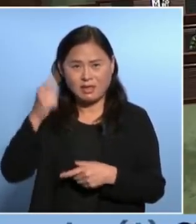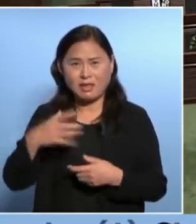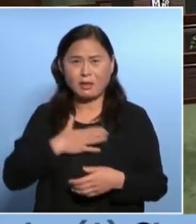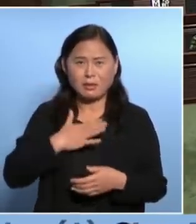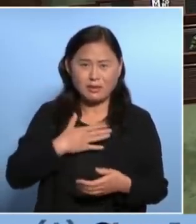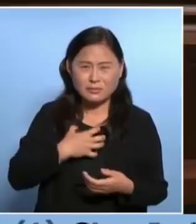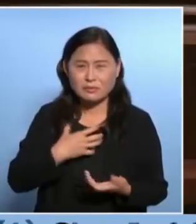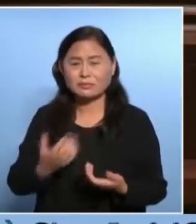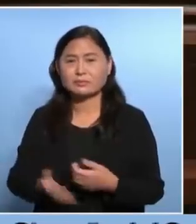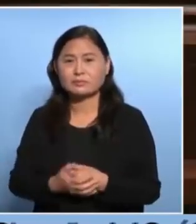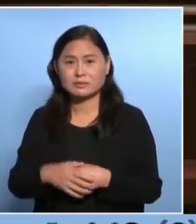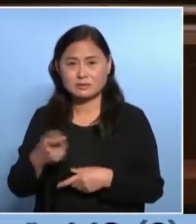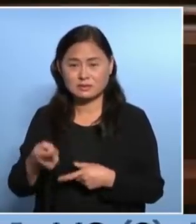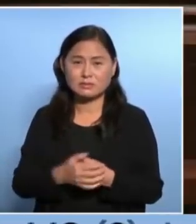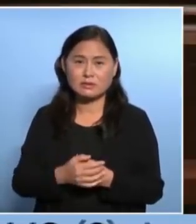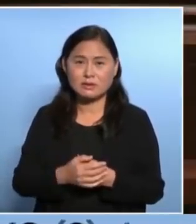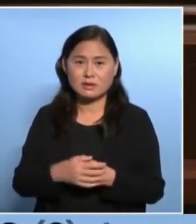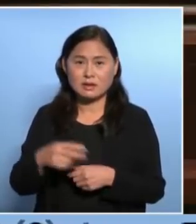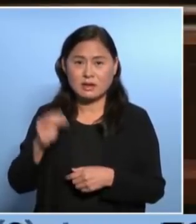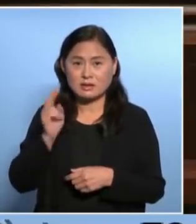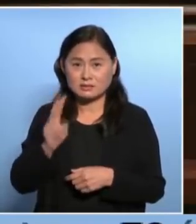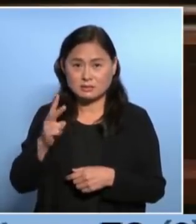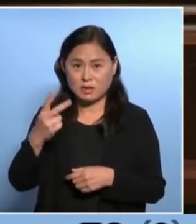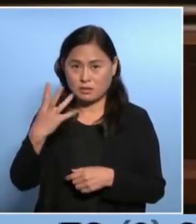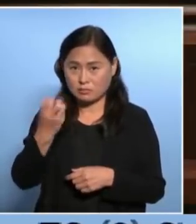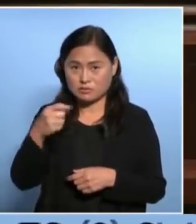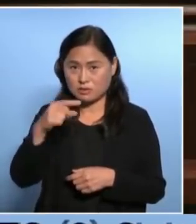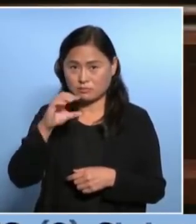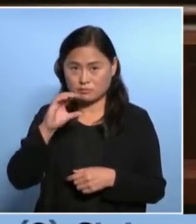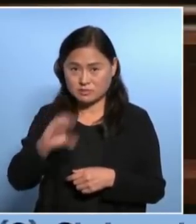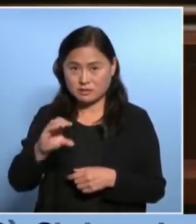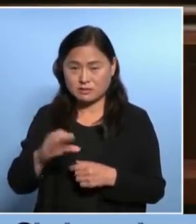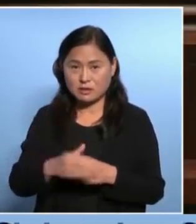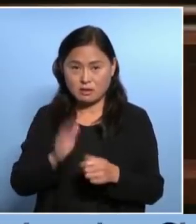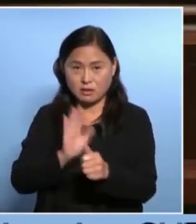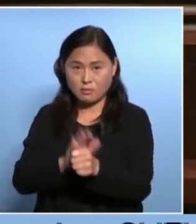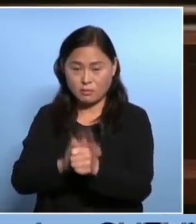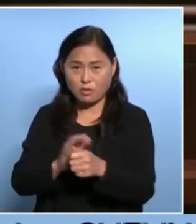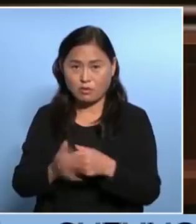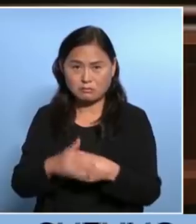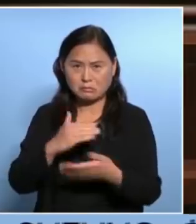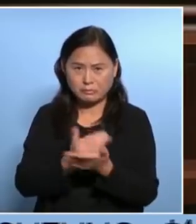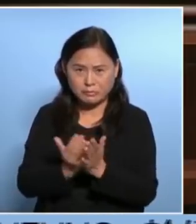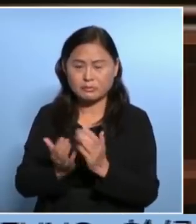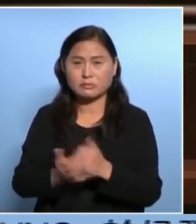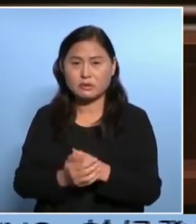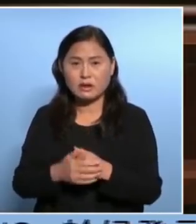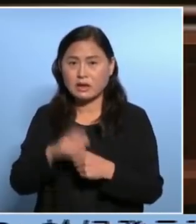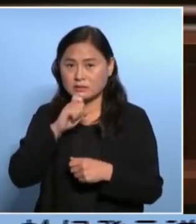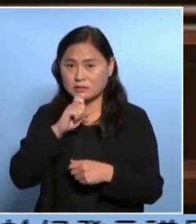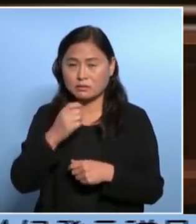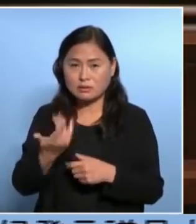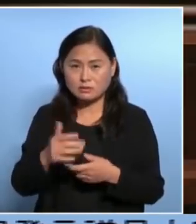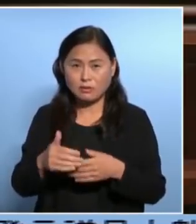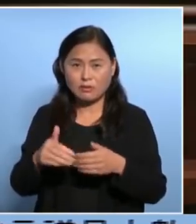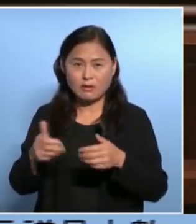日，你說要花超過250億要來幫手抗疫什麼什麼，你有多少隔離